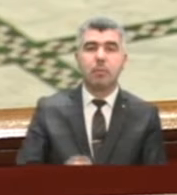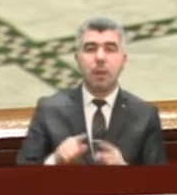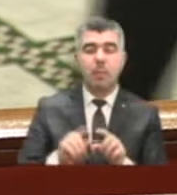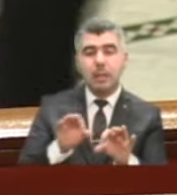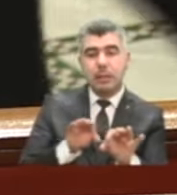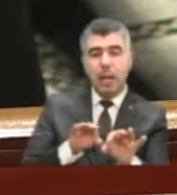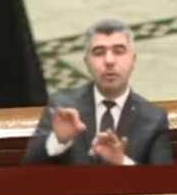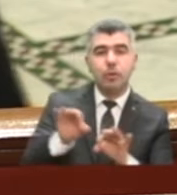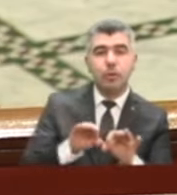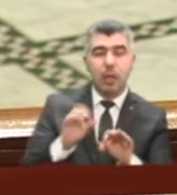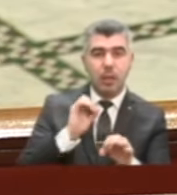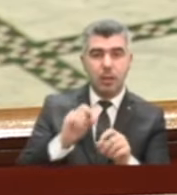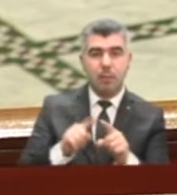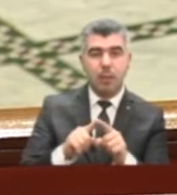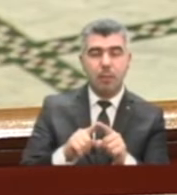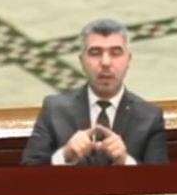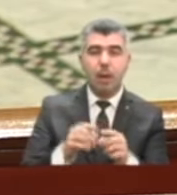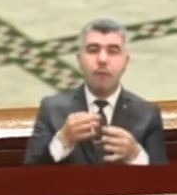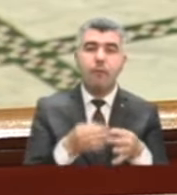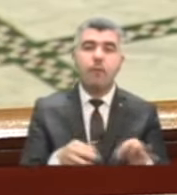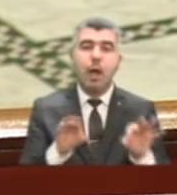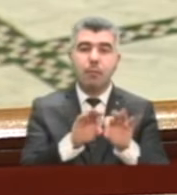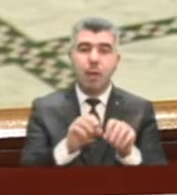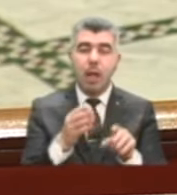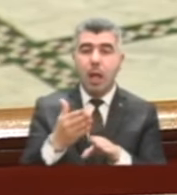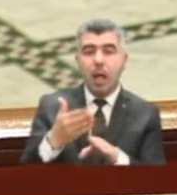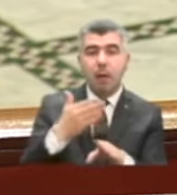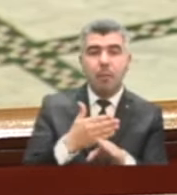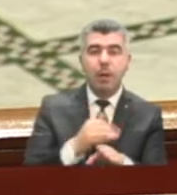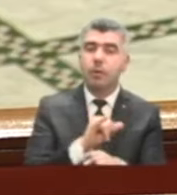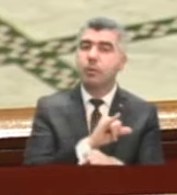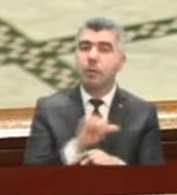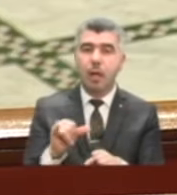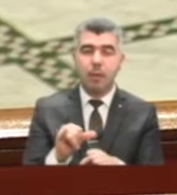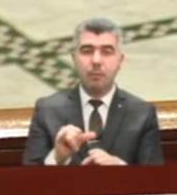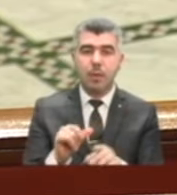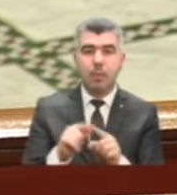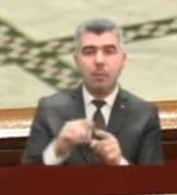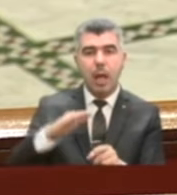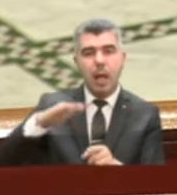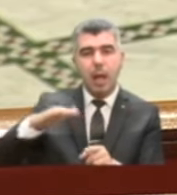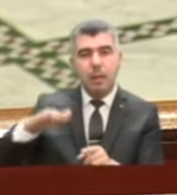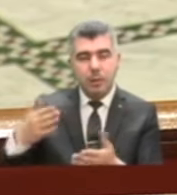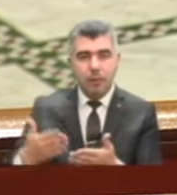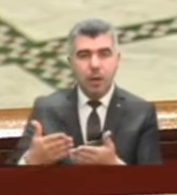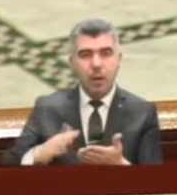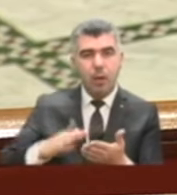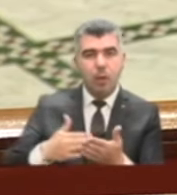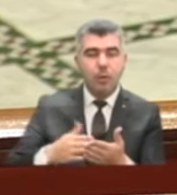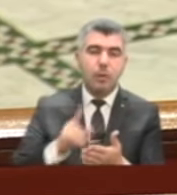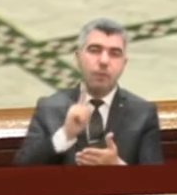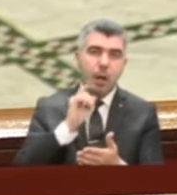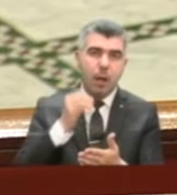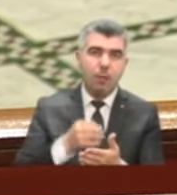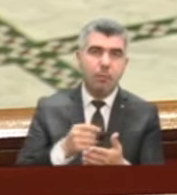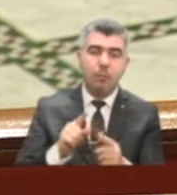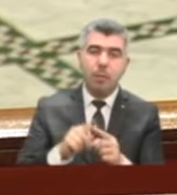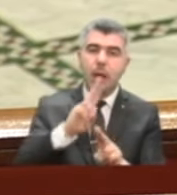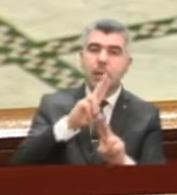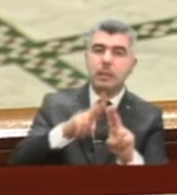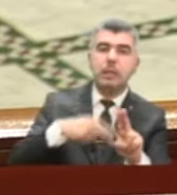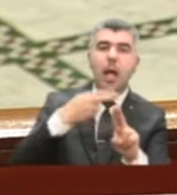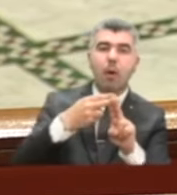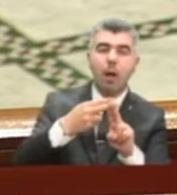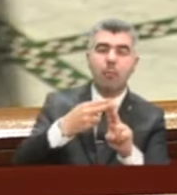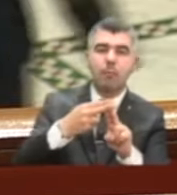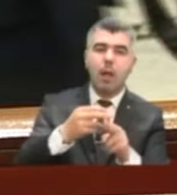جسر حطينا الأسرة، لأن من قبل كان داكشي مشتت، ها المسنين، ها الأطفال، ها النساء، فقلنا لا، الجواب هو